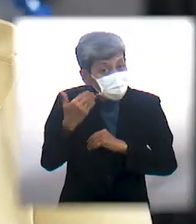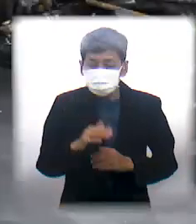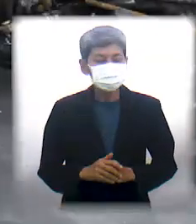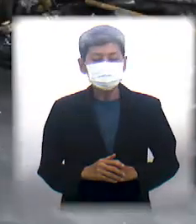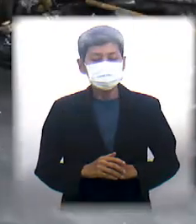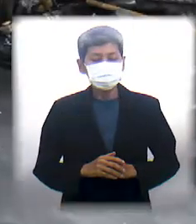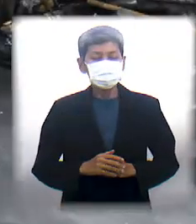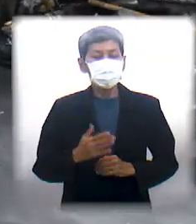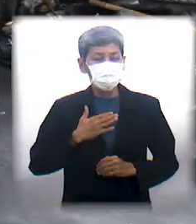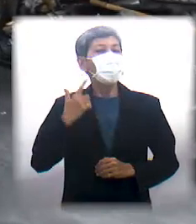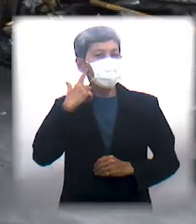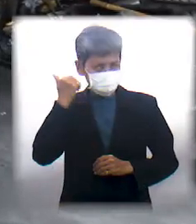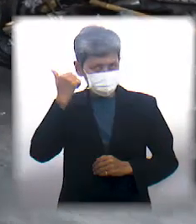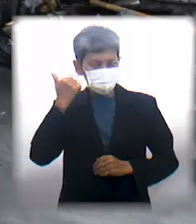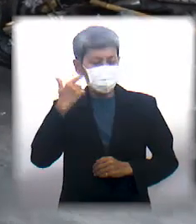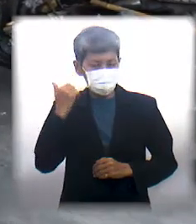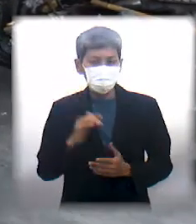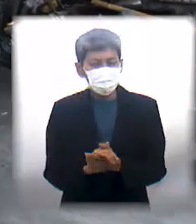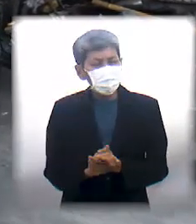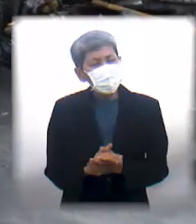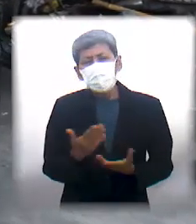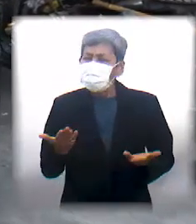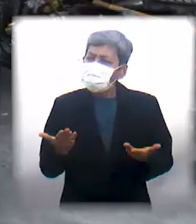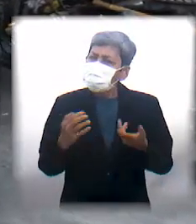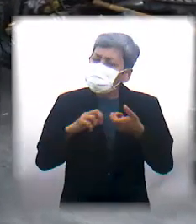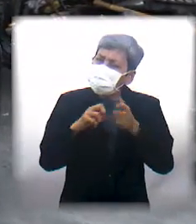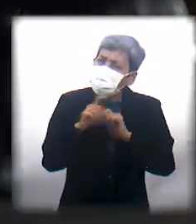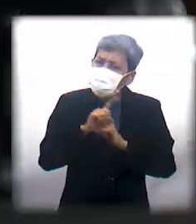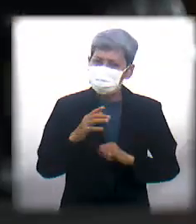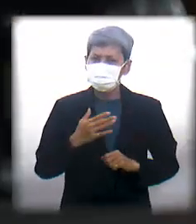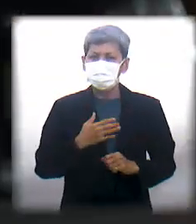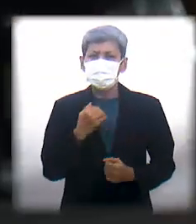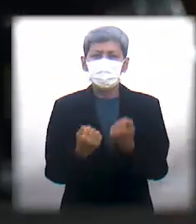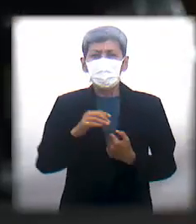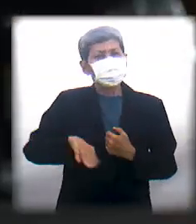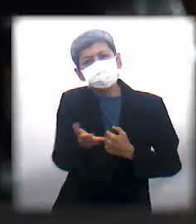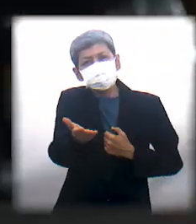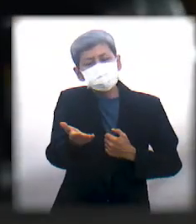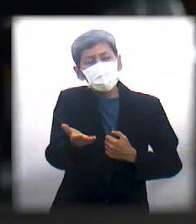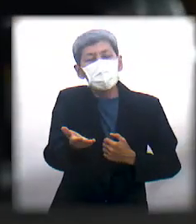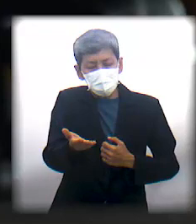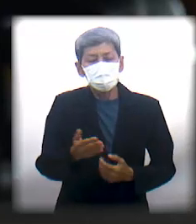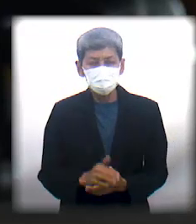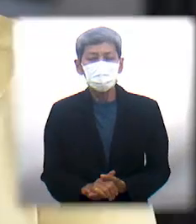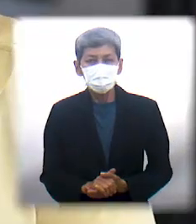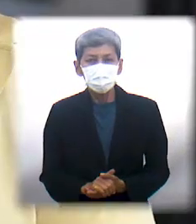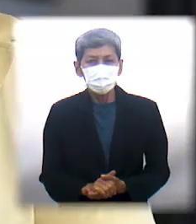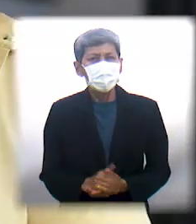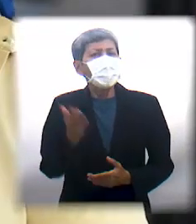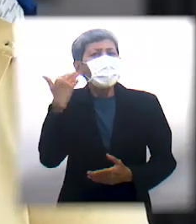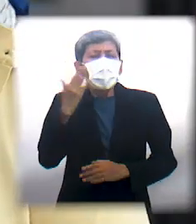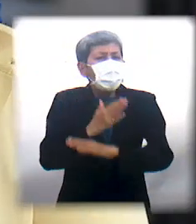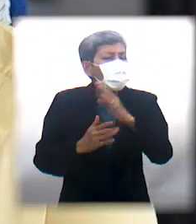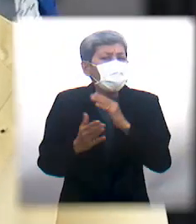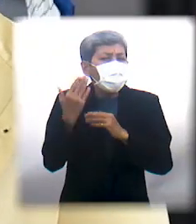หมคะ ไม่ครับ แล้วความพิการของพี่เกิดขึ้นได้ยังไงครับพี่ เกิดจากรถอุบัติเหตุรถคว่ำครับ แล้วก่อ